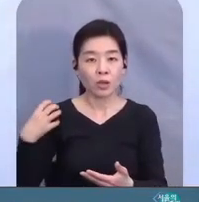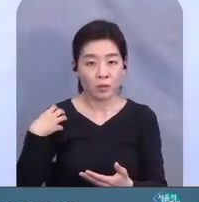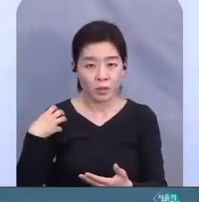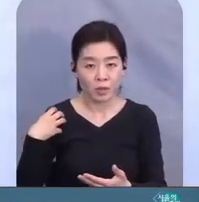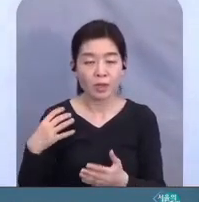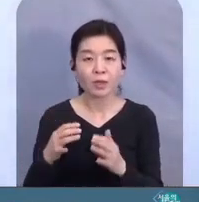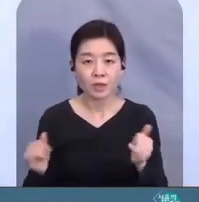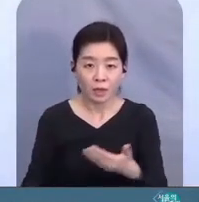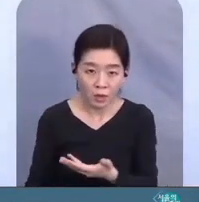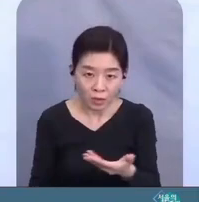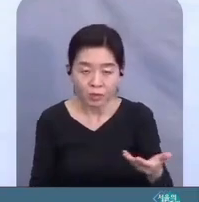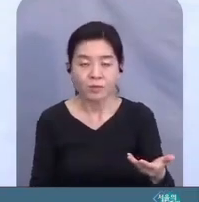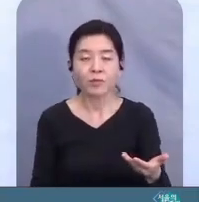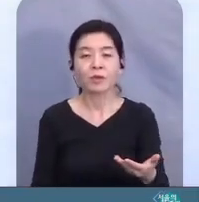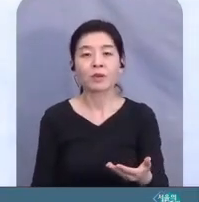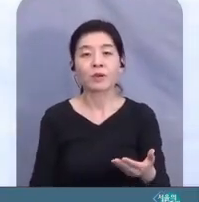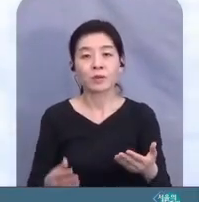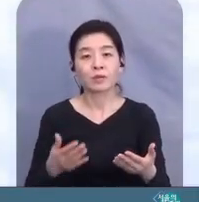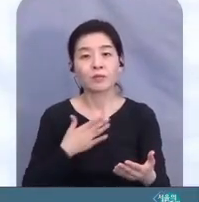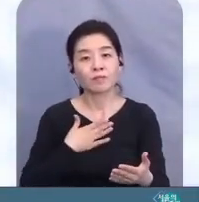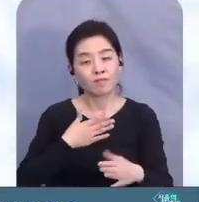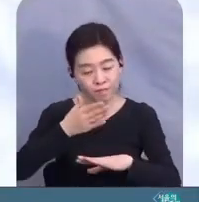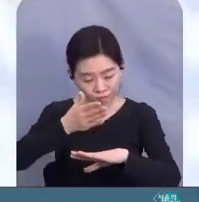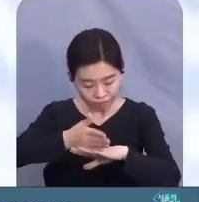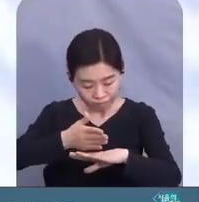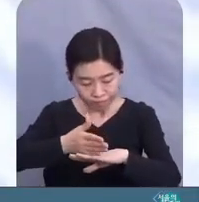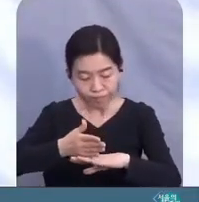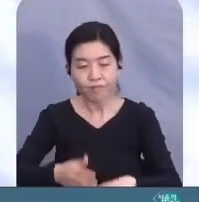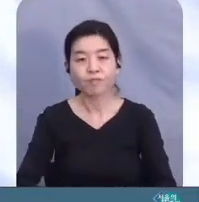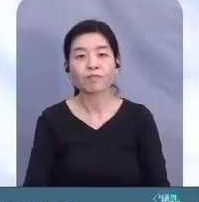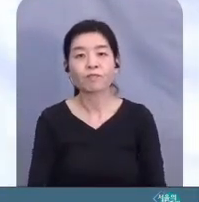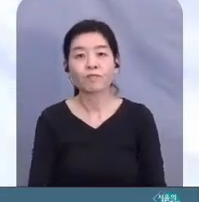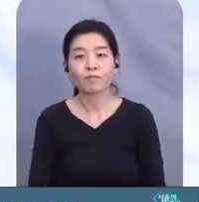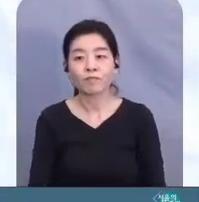여러분들을 환영해 주셔서 감사합니다. 저는